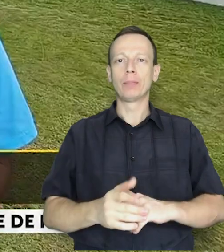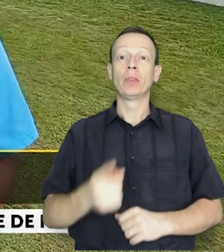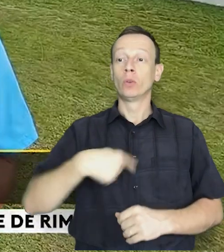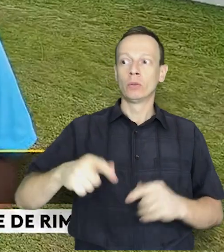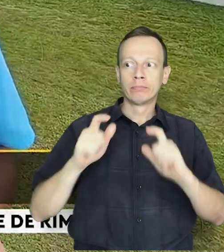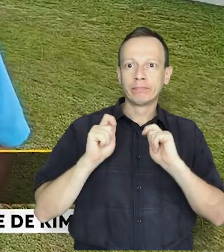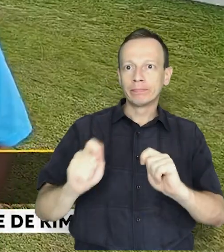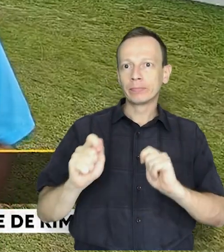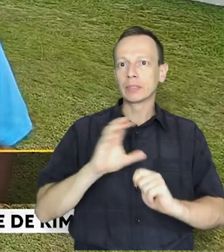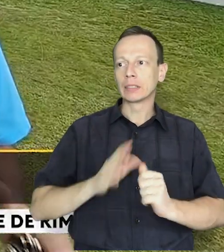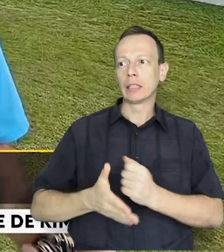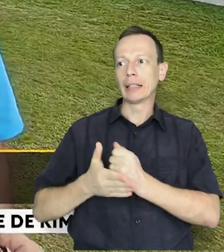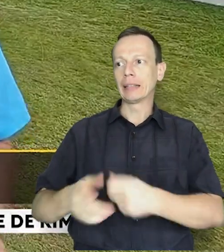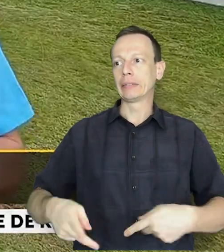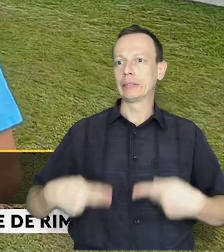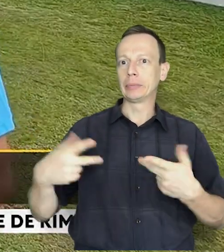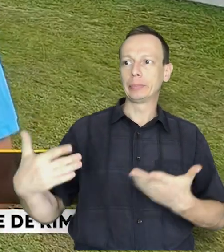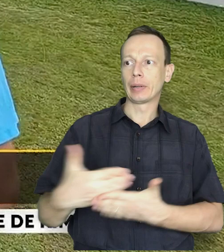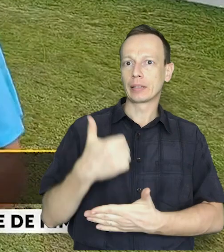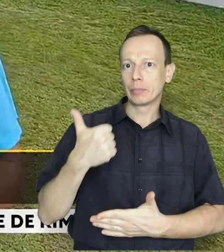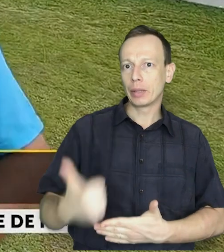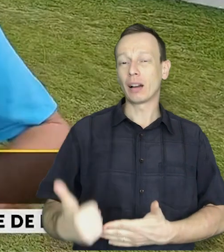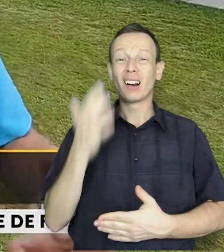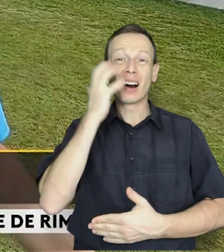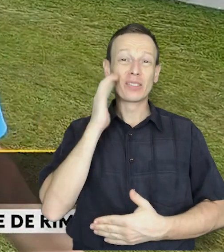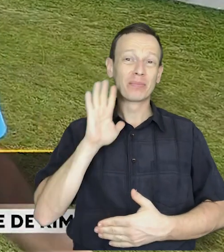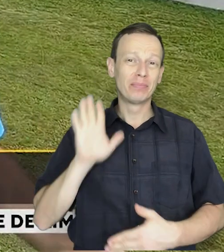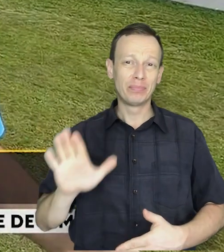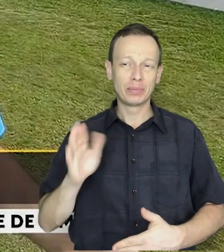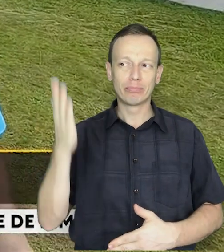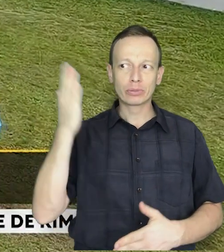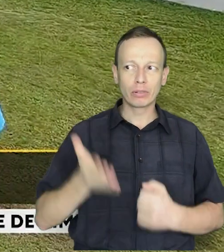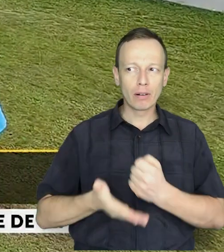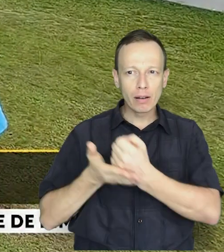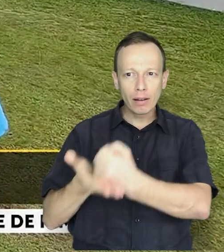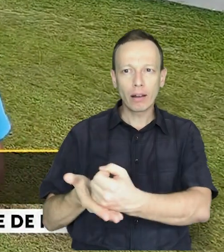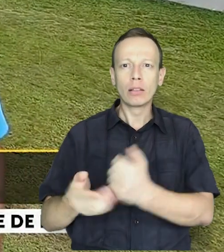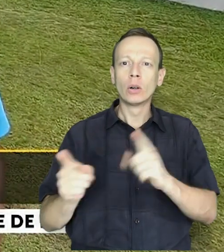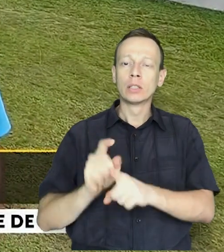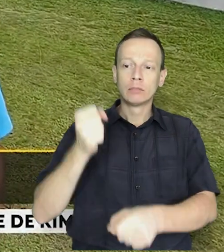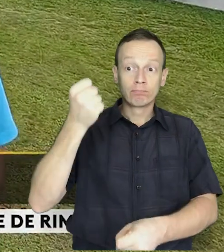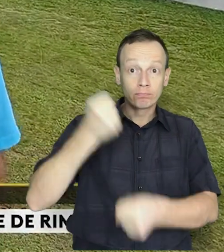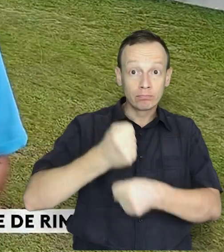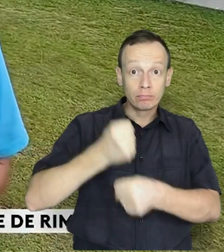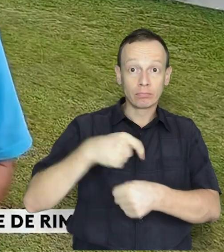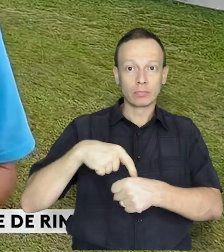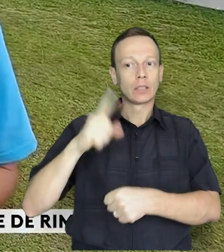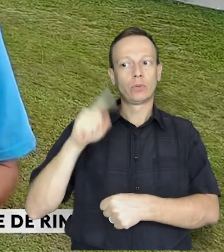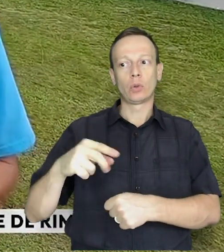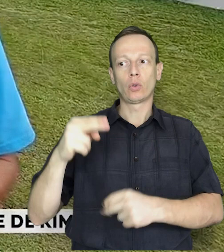Donc on est très très vigilants pour que tout se passe bien, à la fois la vie, je dirais, des adolescents et le travail, qui